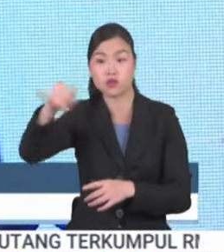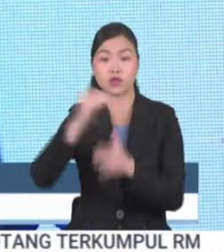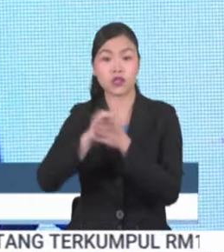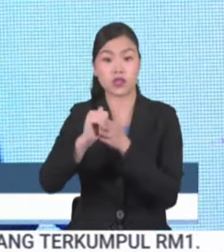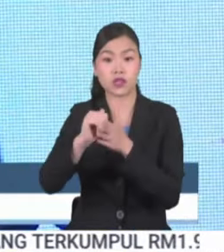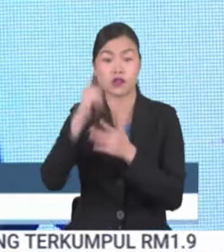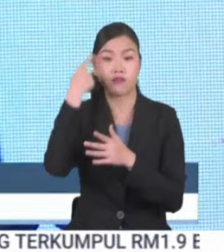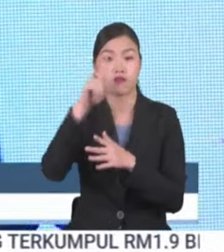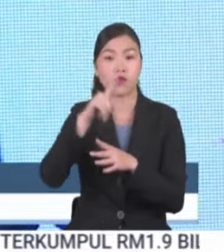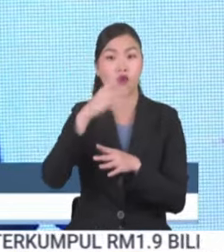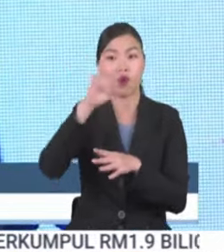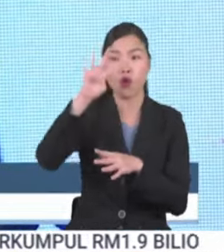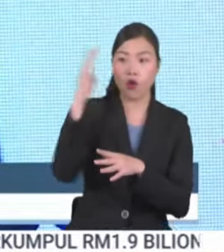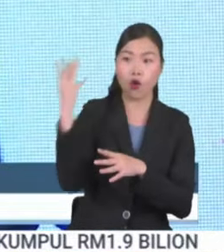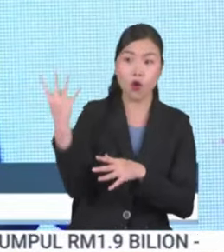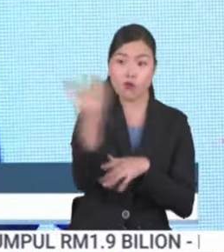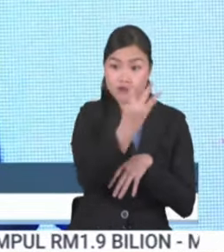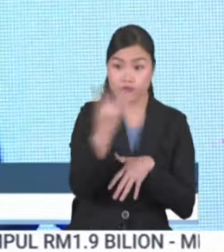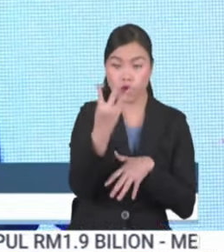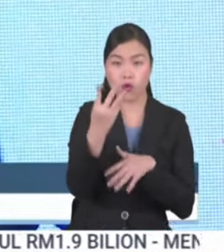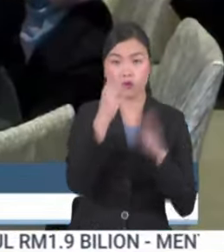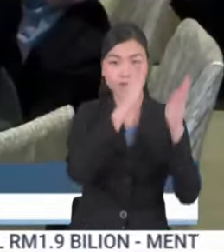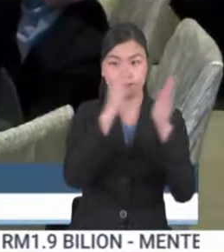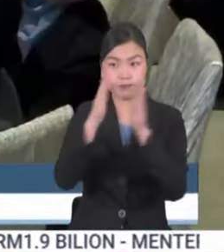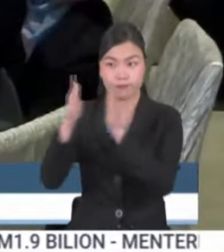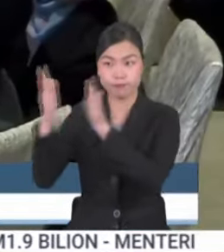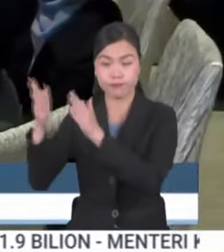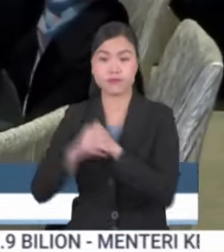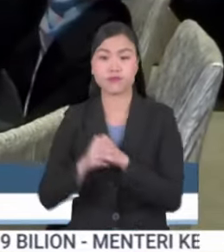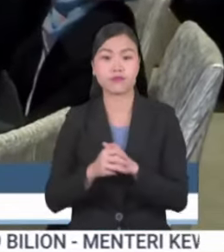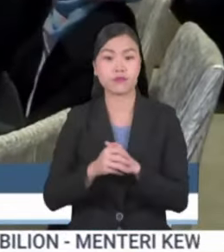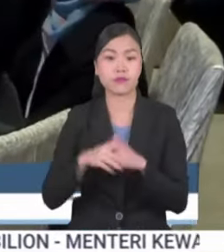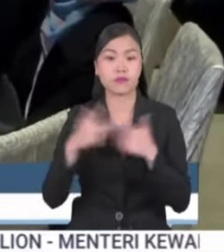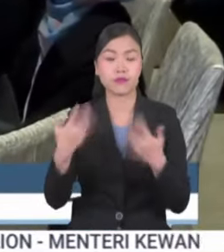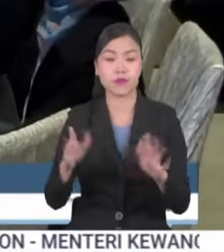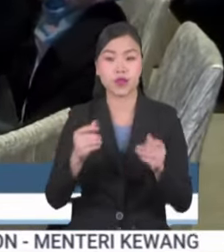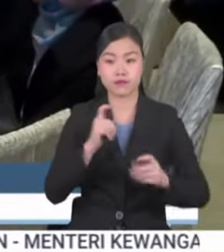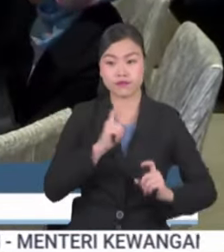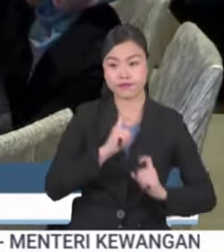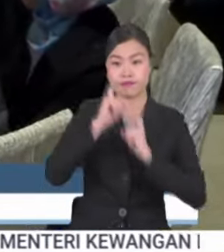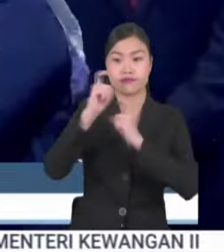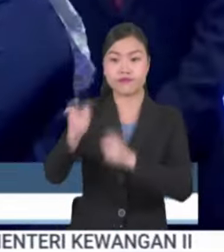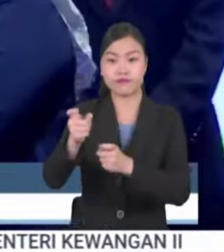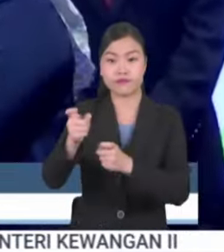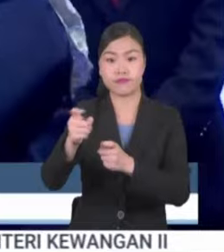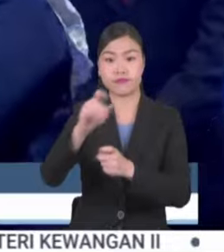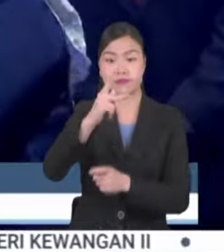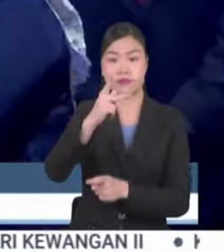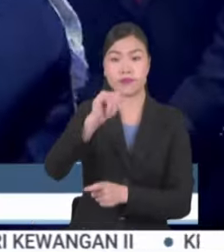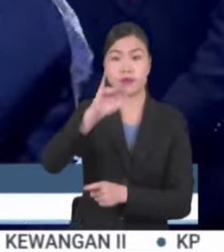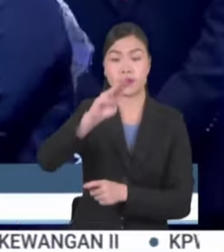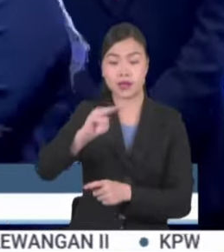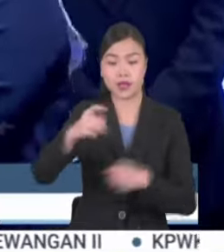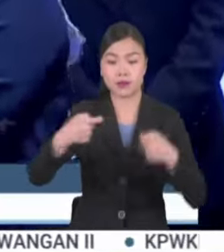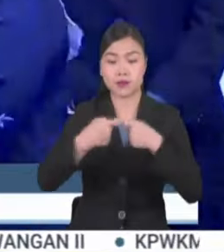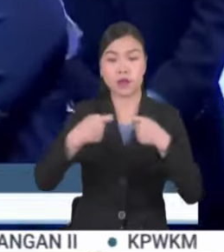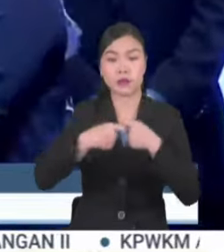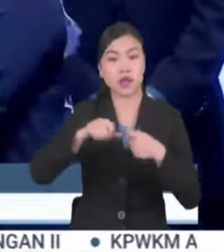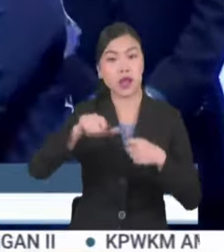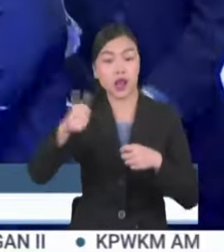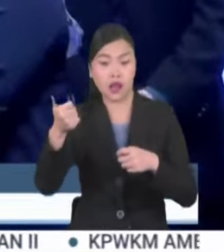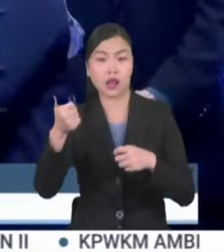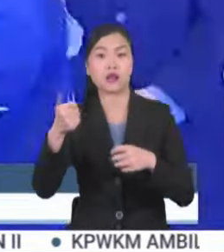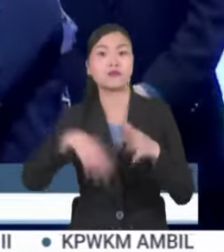keempat-empat fasa tersebut. Beliau berkata demikian selepas menyaksikan majlis penyerahan projek skim pembekalan elektrik alternatif luar bandar